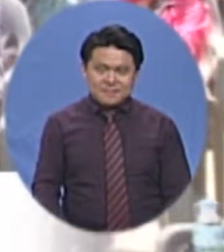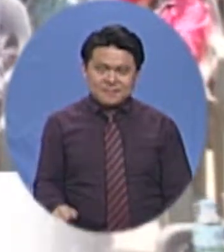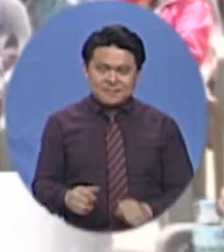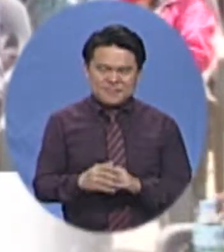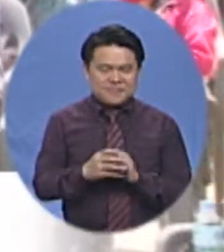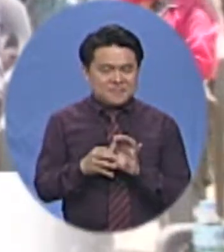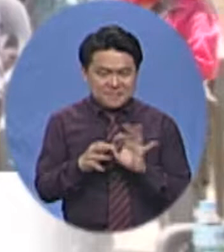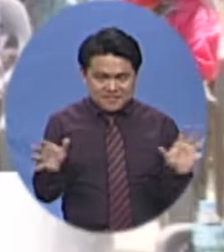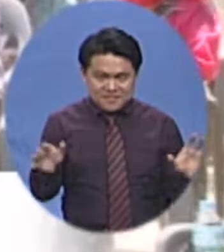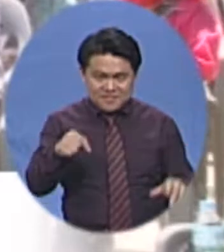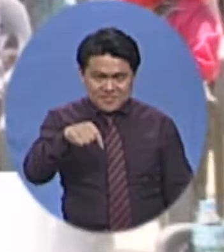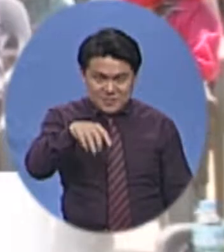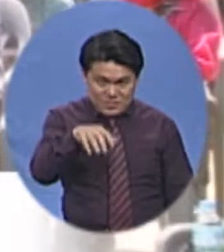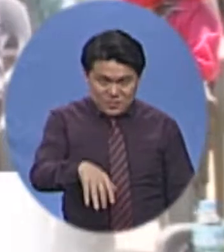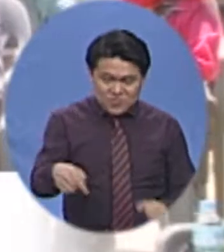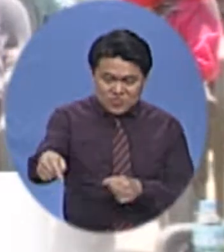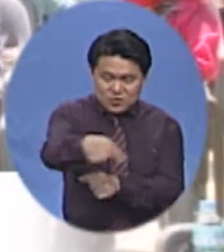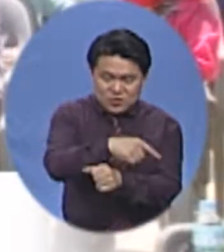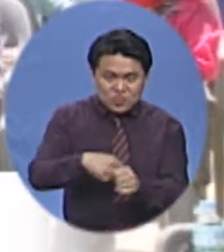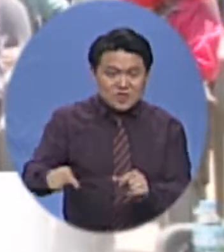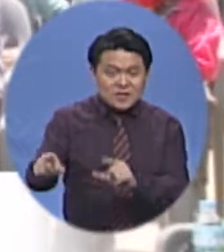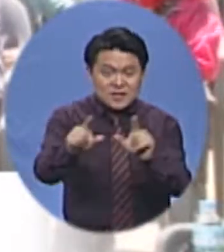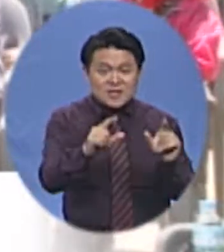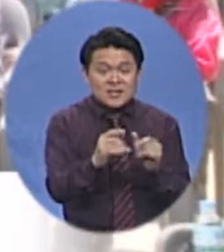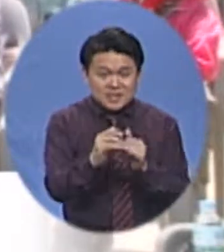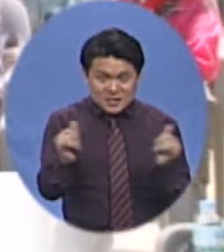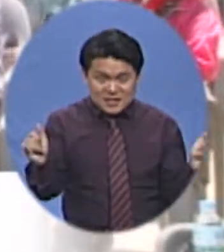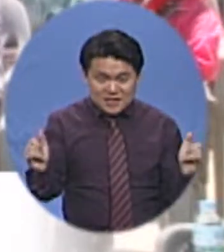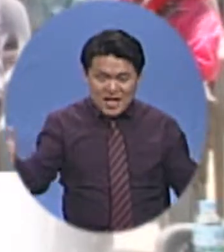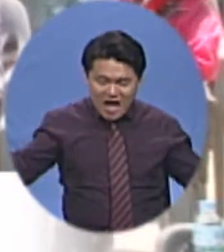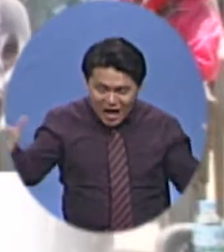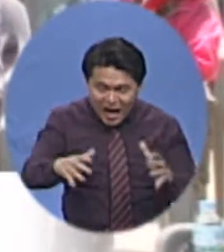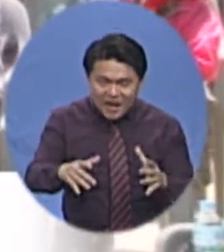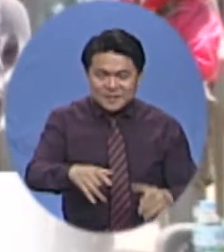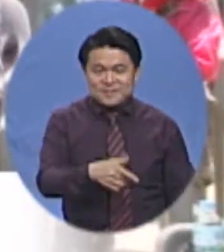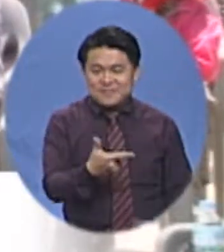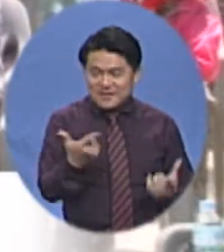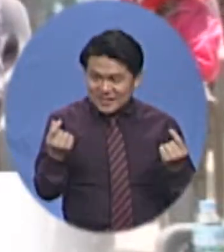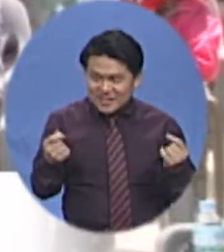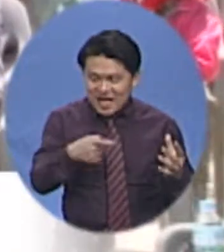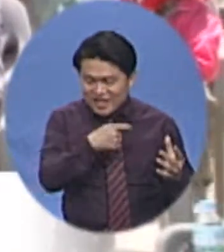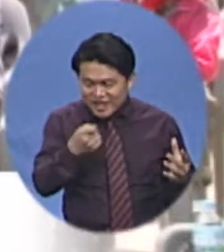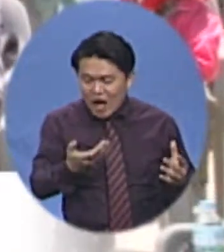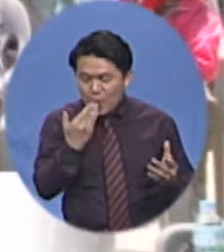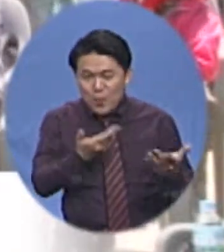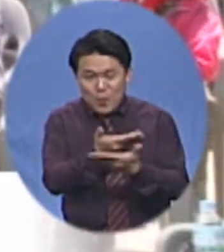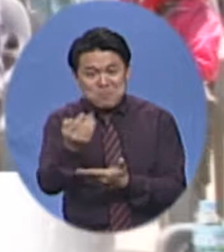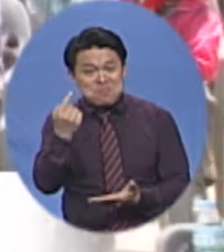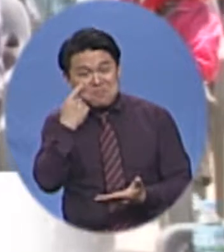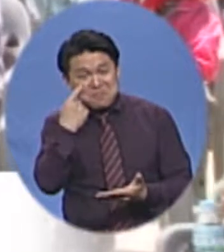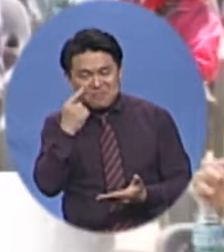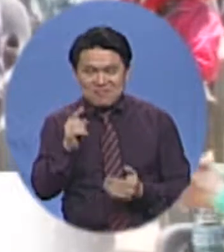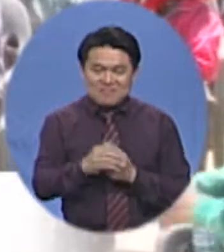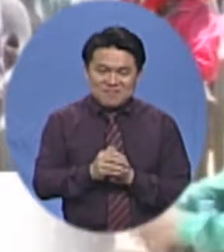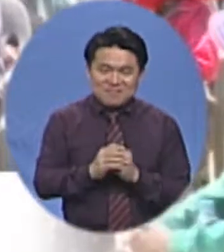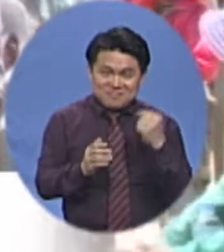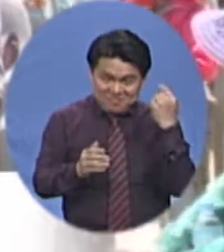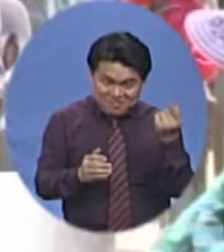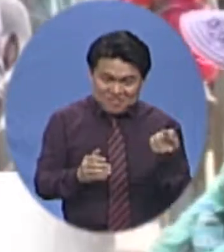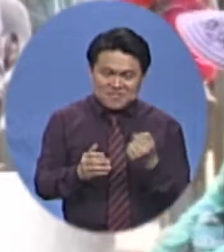다 떠나서 이 효창공원에서 이 인근에 있는 분들이 다 함께 모여서 짜장면을 같이 나눔으로